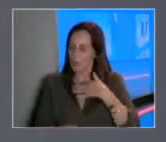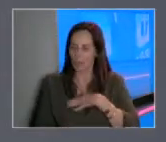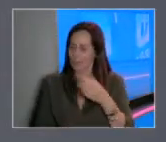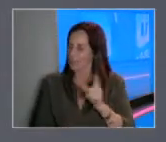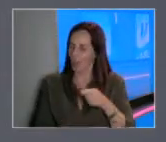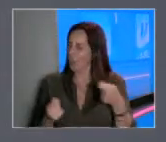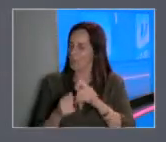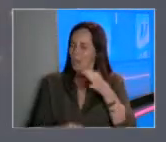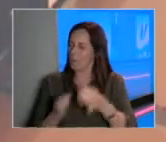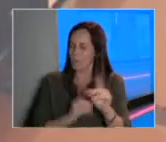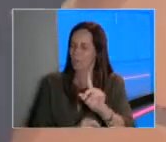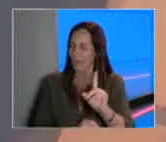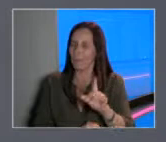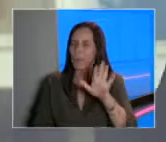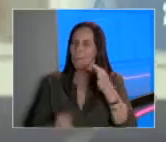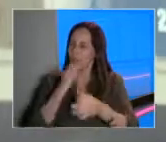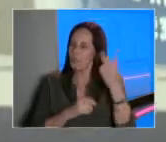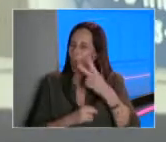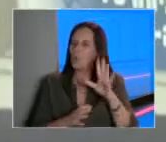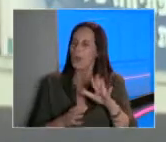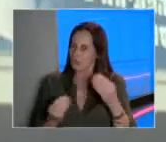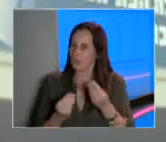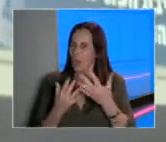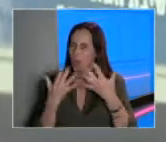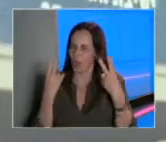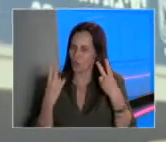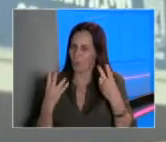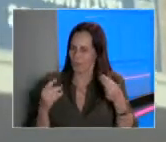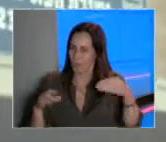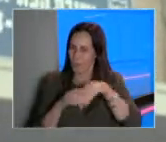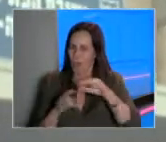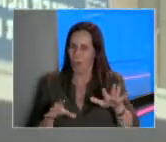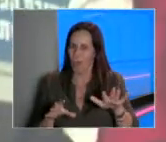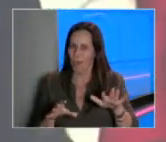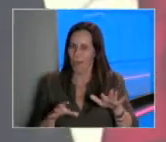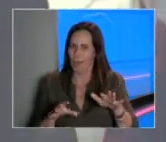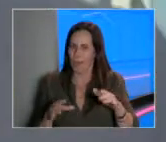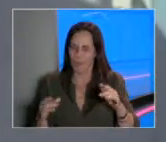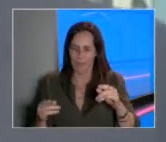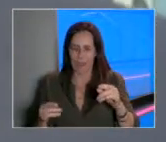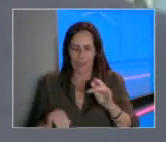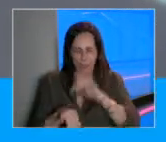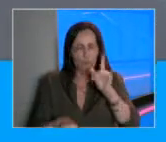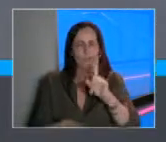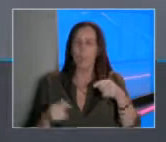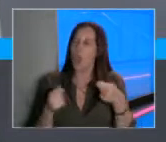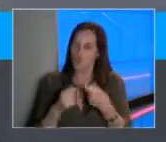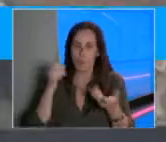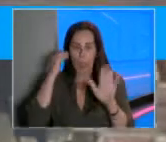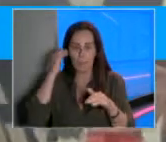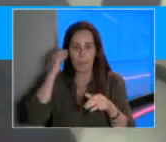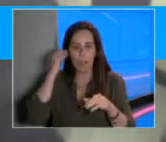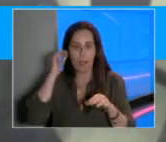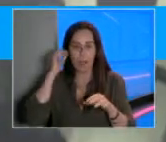לא רק יהיה קשור לבית המשפט. כמובן שבית המשפט זה טריגר דרמטי במסגרת הנפיצות בין שני הצדדים, אבל זה גם קשור עוד מעט יהיה